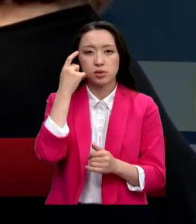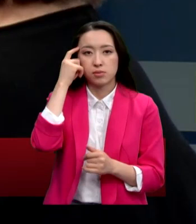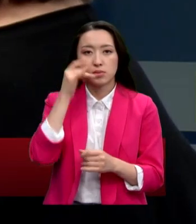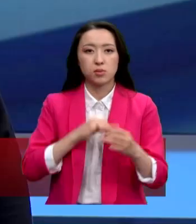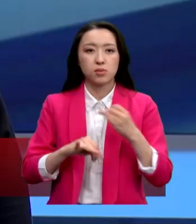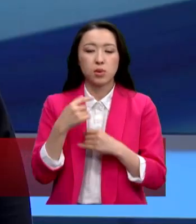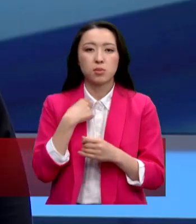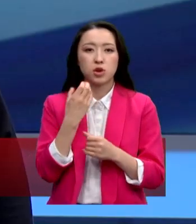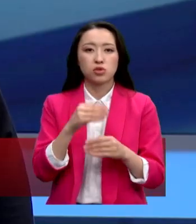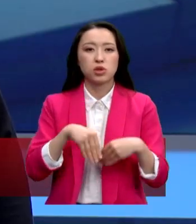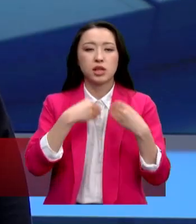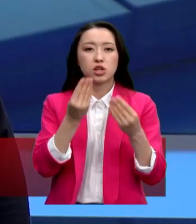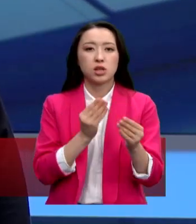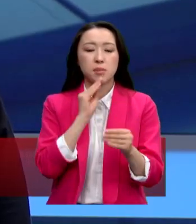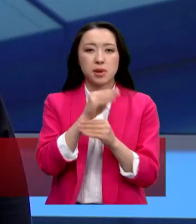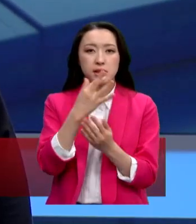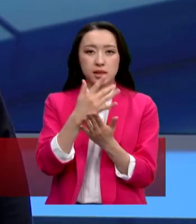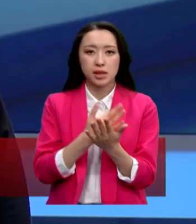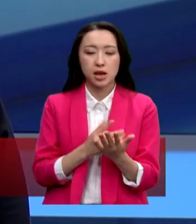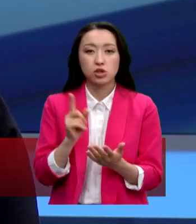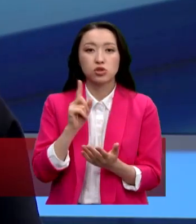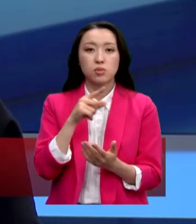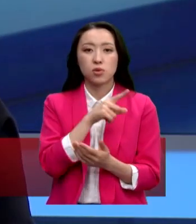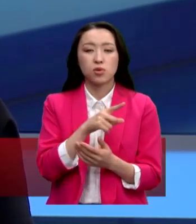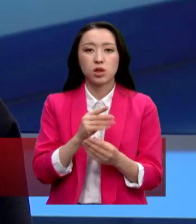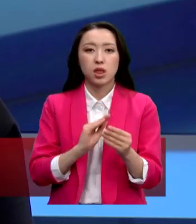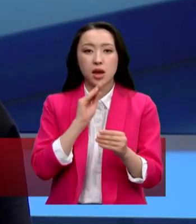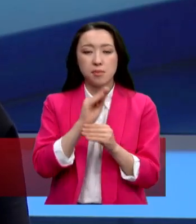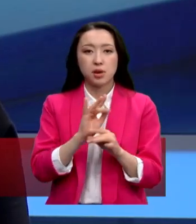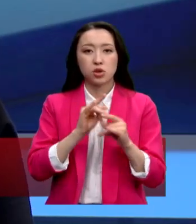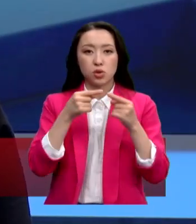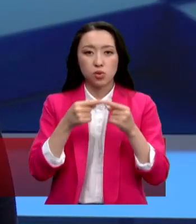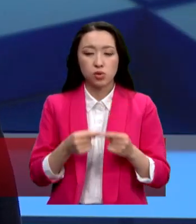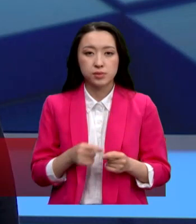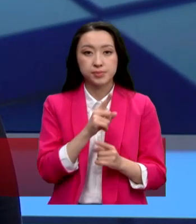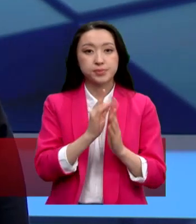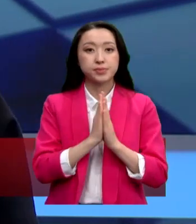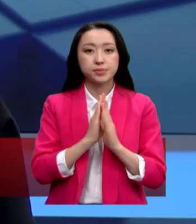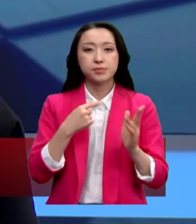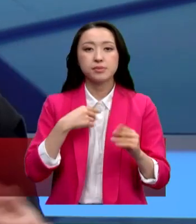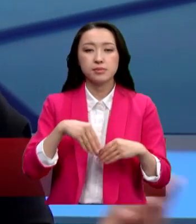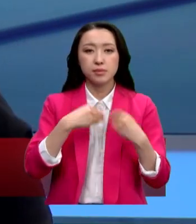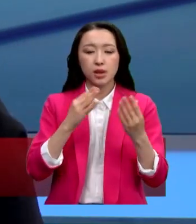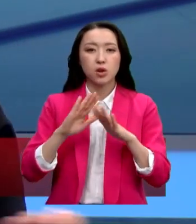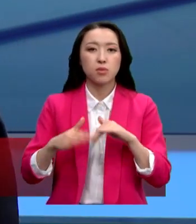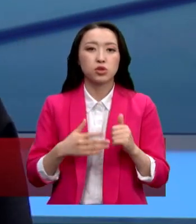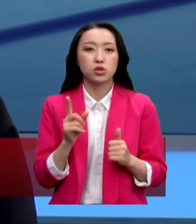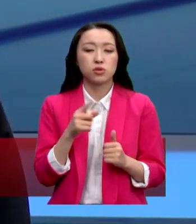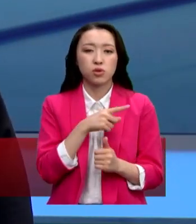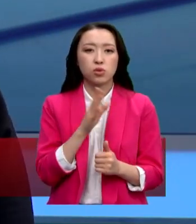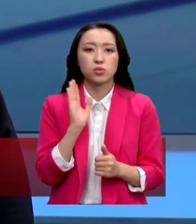должны дать дополнительные данные для того, чтобы он после чего, то есть дополнительные данные, которые он запросил, мы должны будем дать, после чего он уже